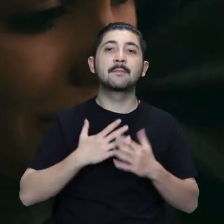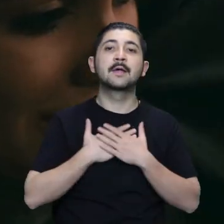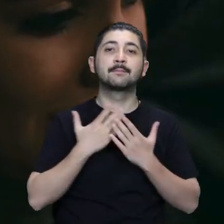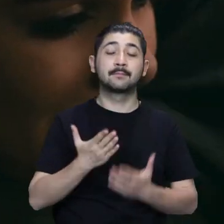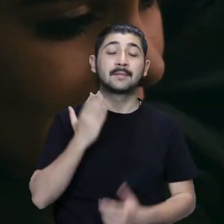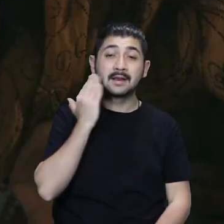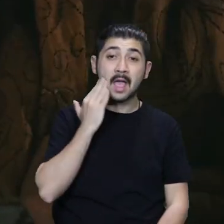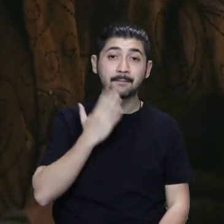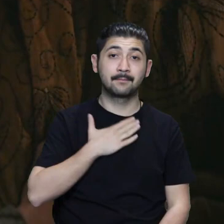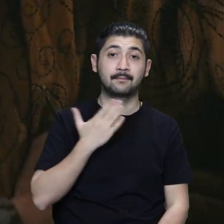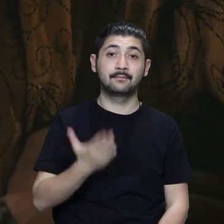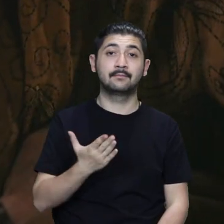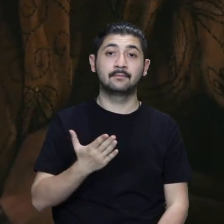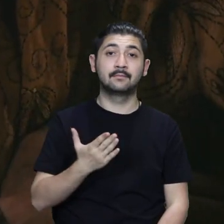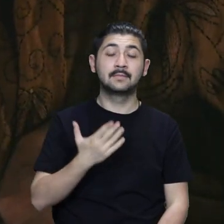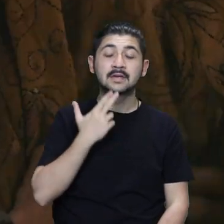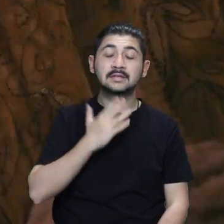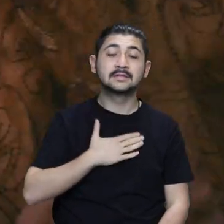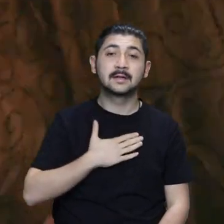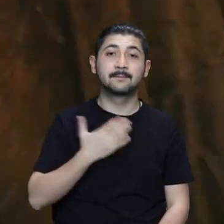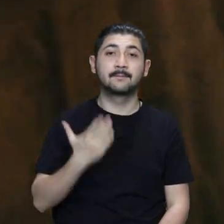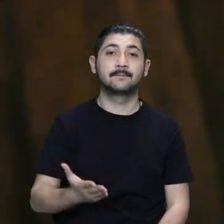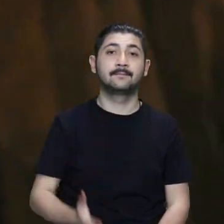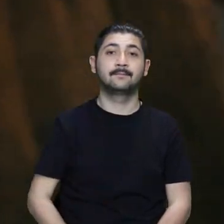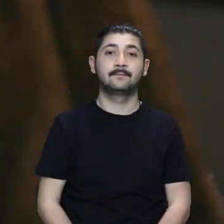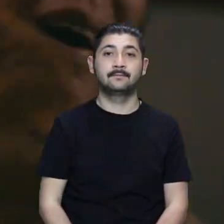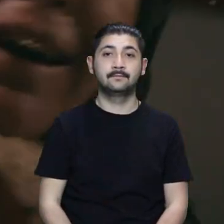Ninem. Kuzum.